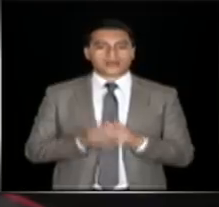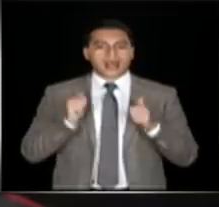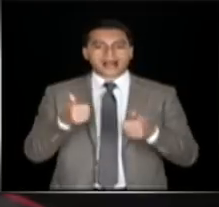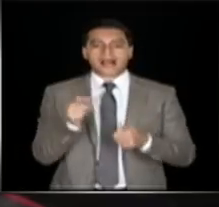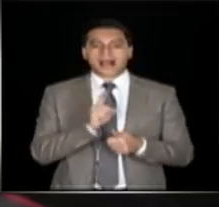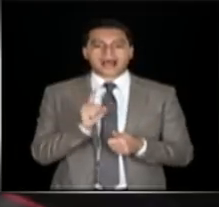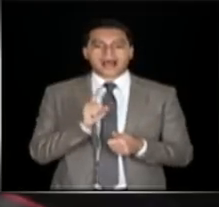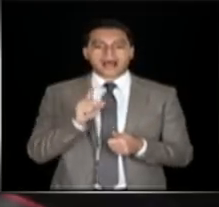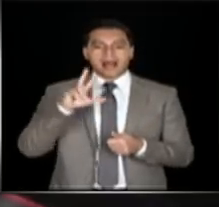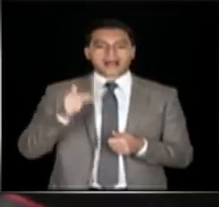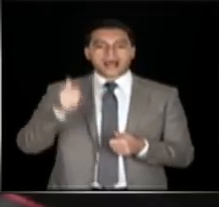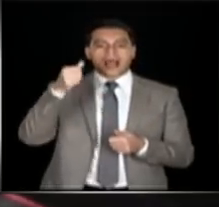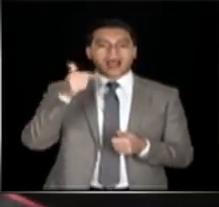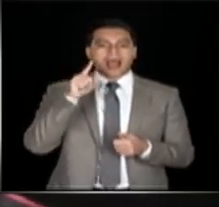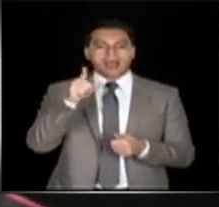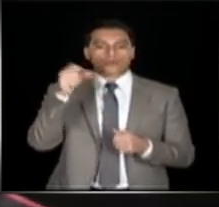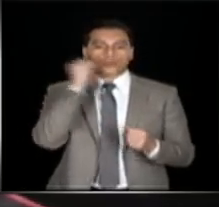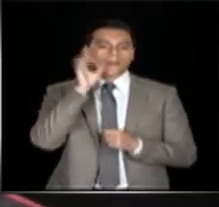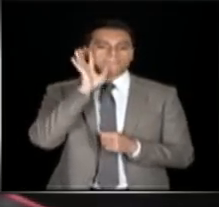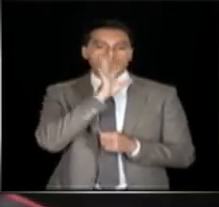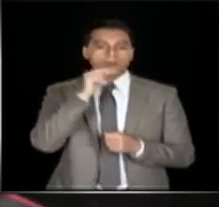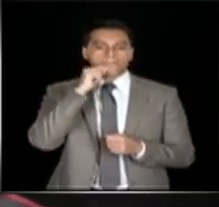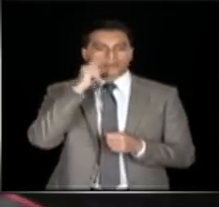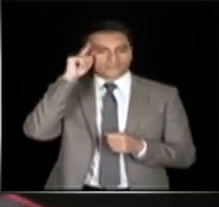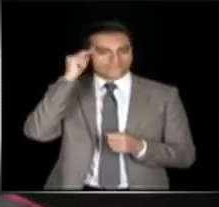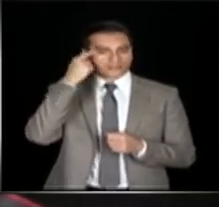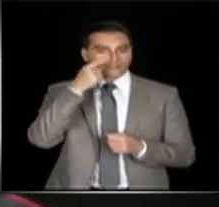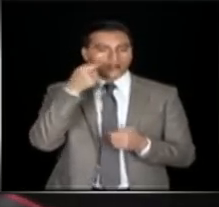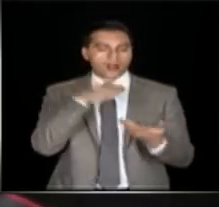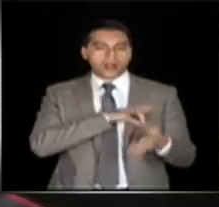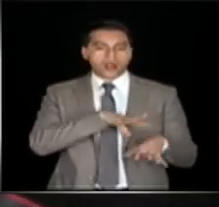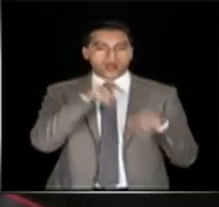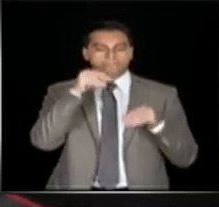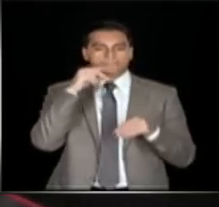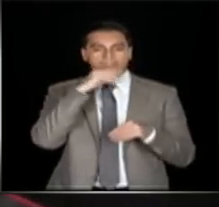الغائب هي أغنية المطربة الفلسطينية راحلة، فمن هي؟